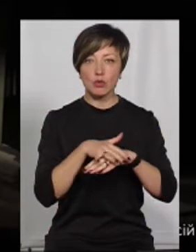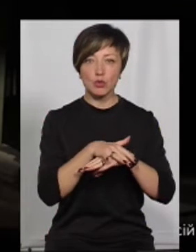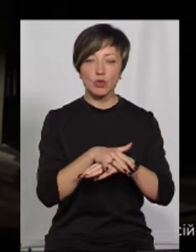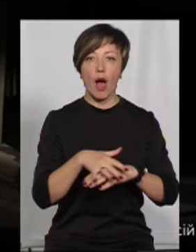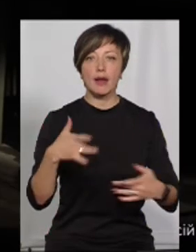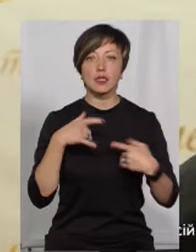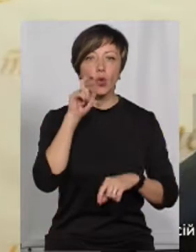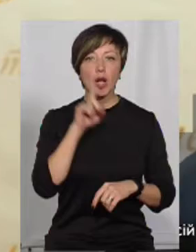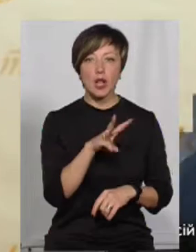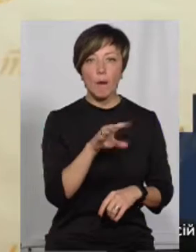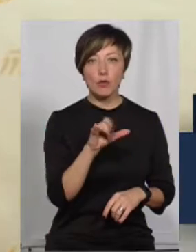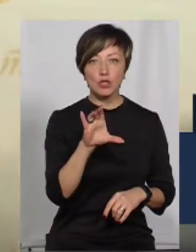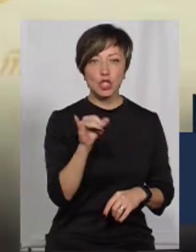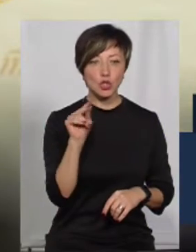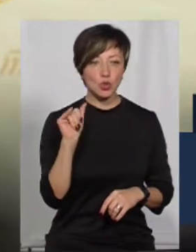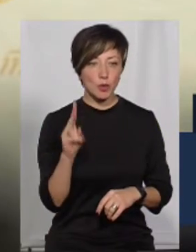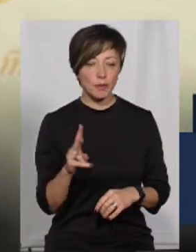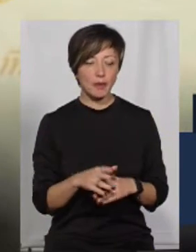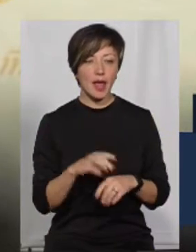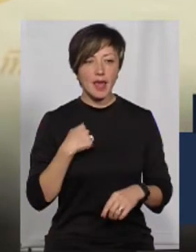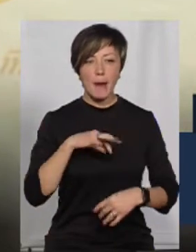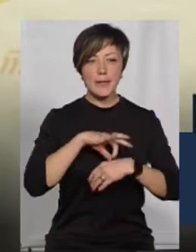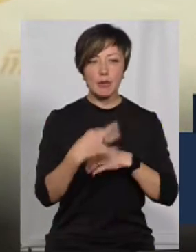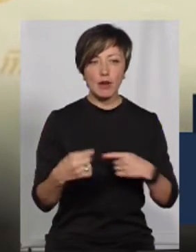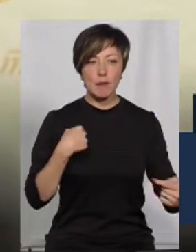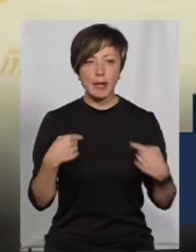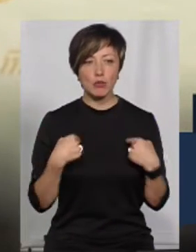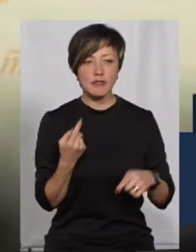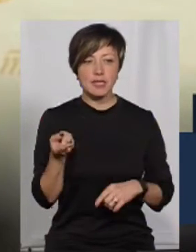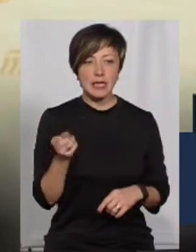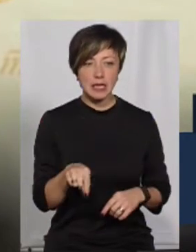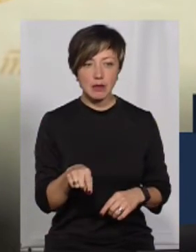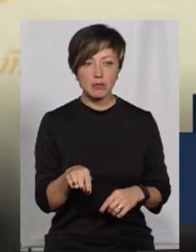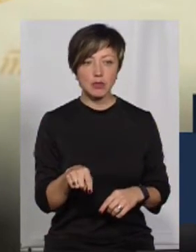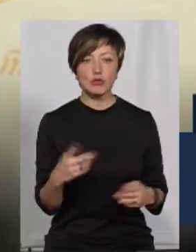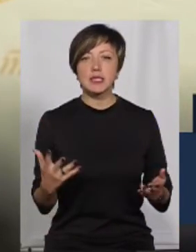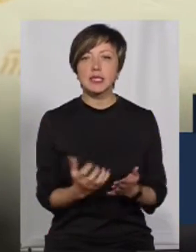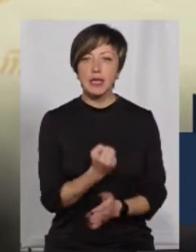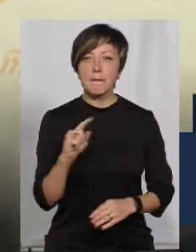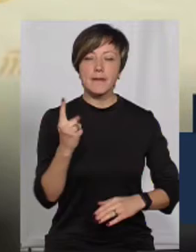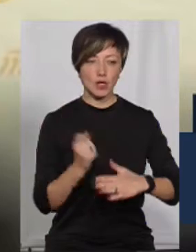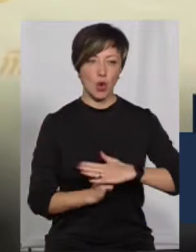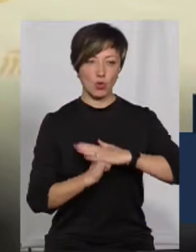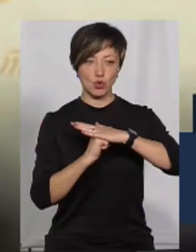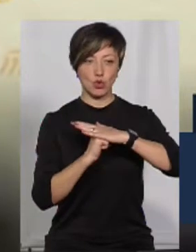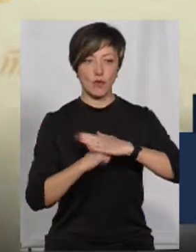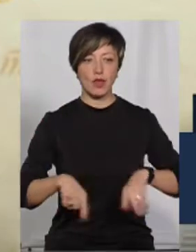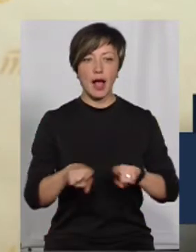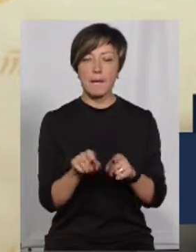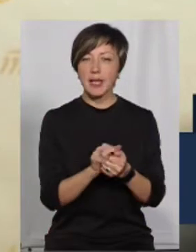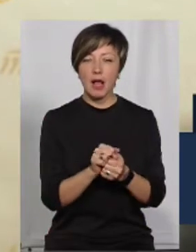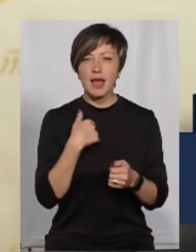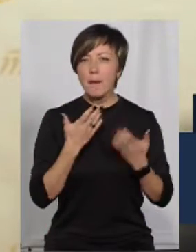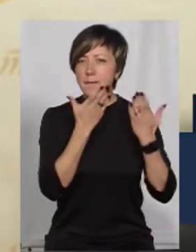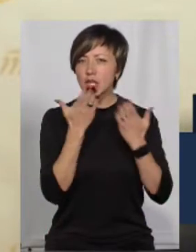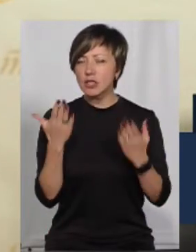України Олега Мосійчука. Я перемучився тим, що тяжко було знайти першу основу, просто який матеріал робити. Я прочитав